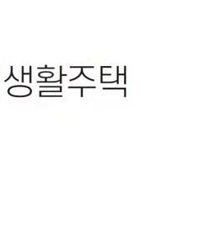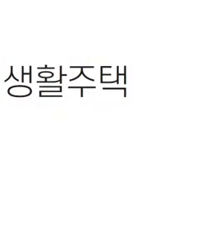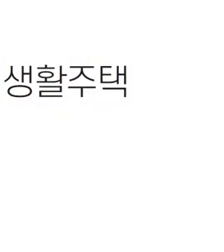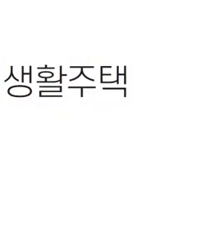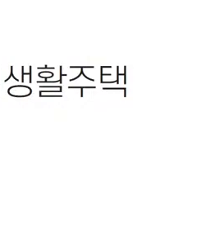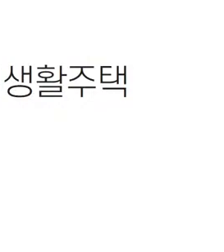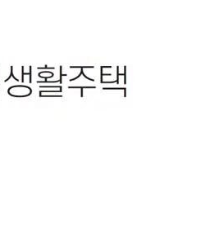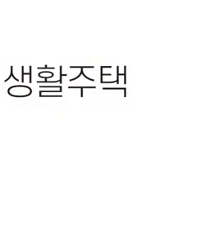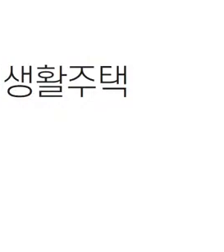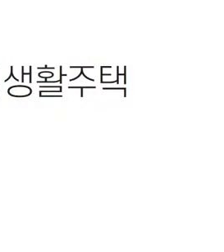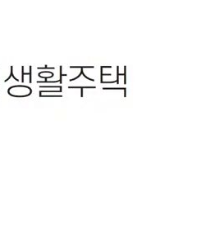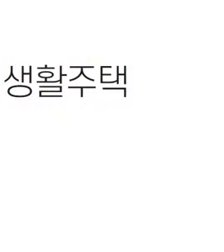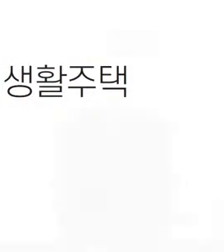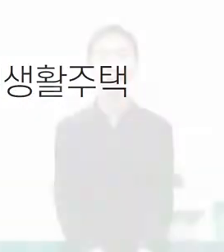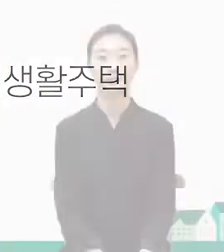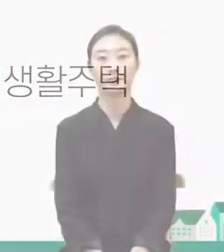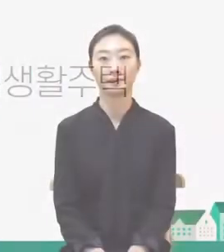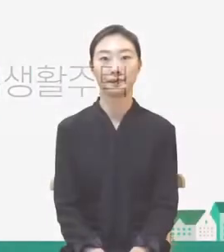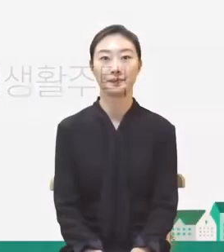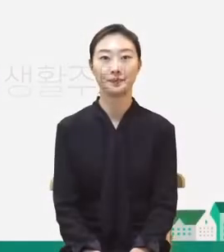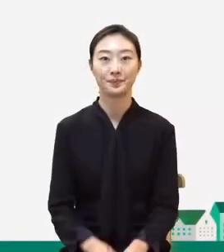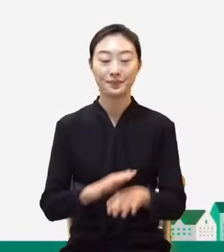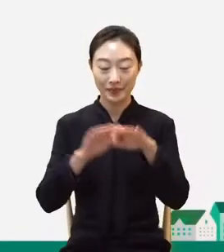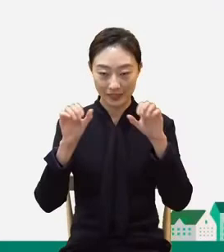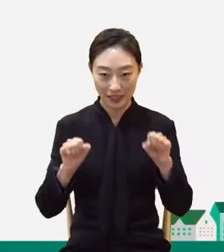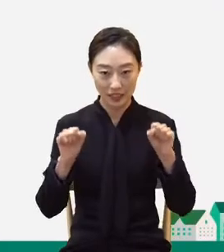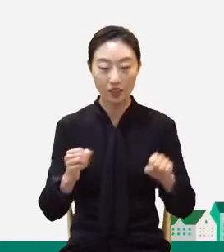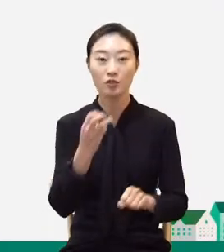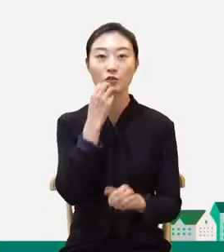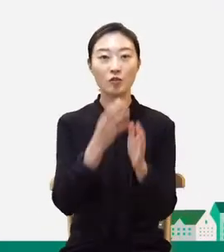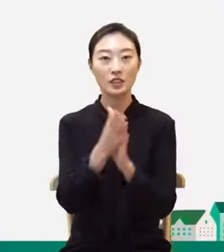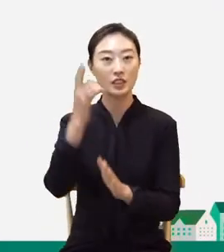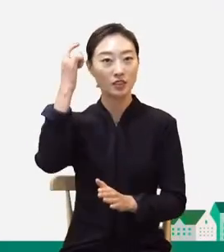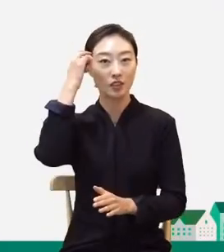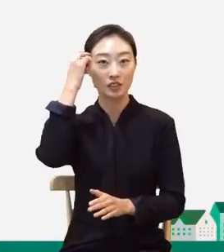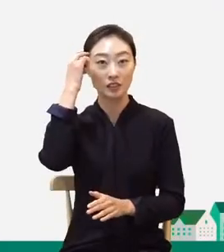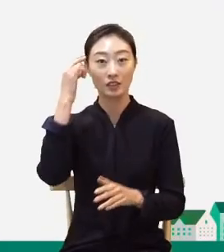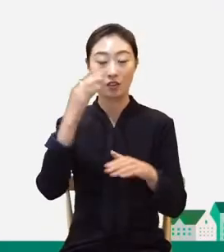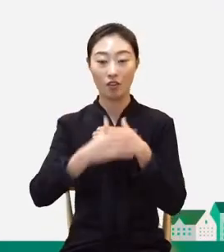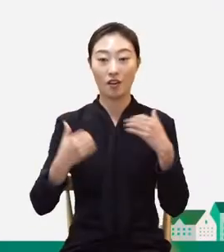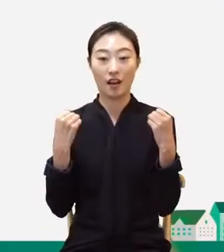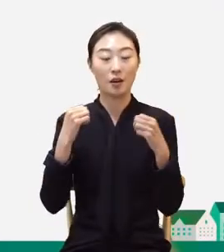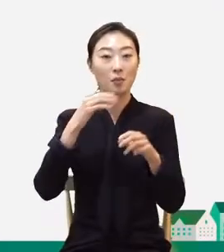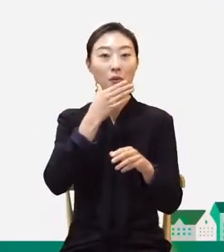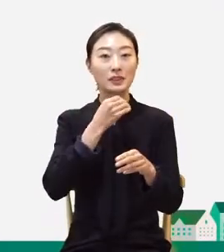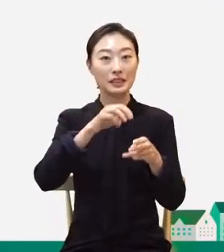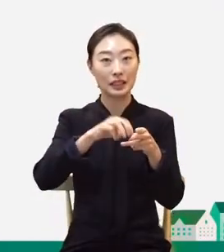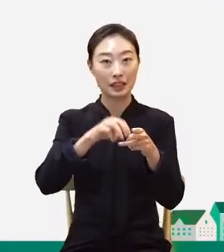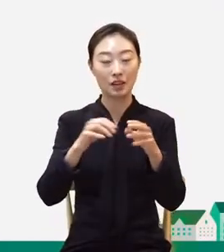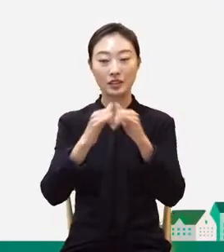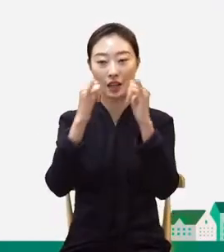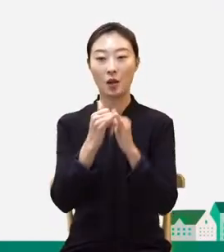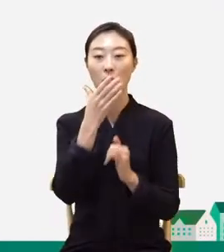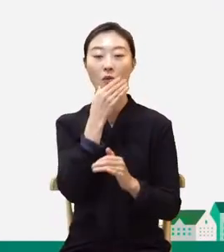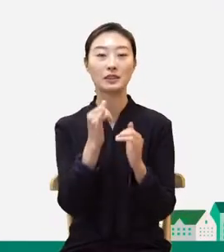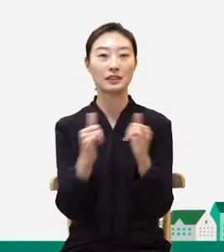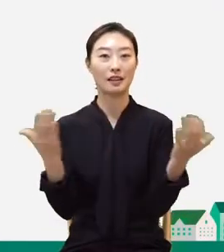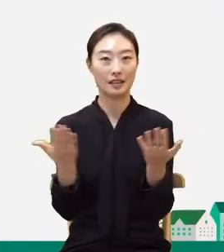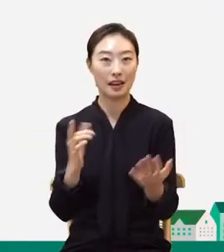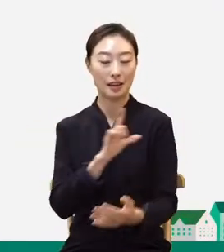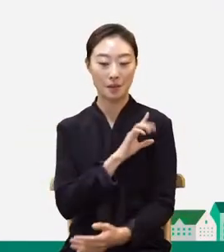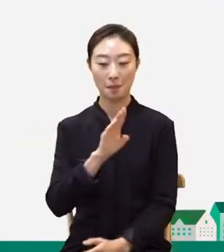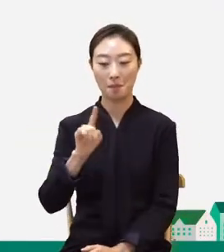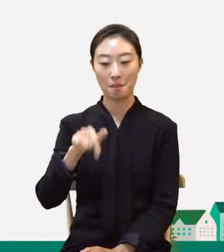네. 안녕하세요. 저는 서울시 정신건강복지센터에서 정신건강사회복지사로 근무하고 있는 박가영이라고